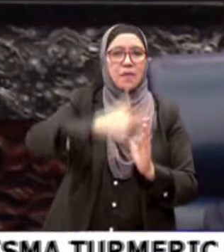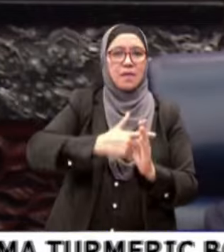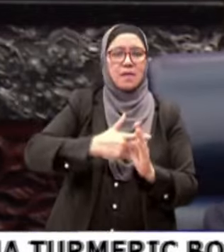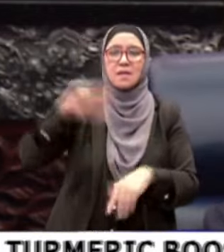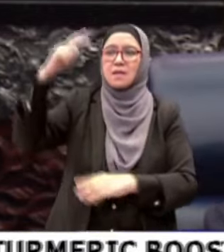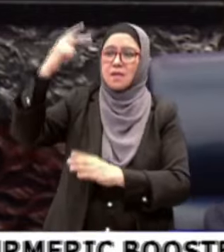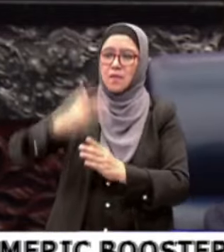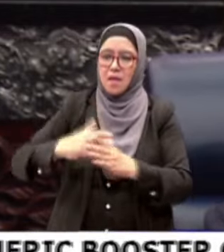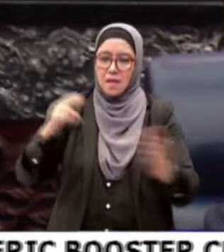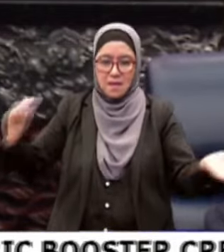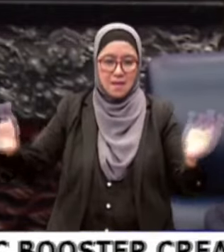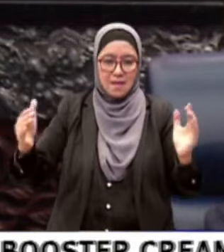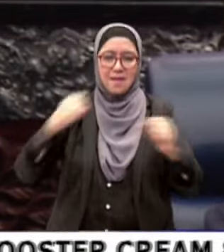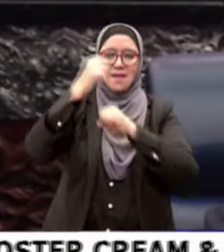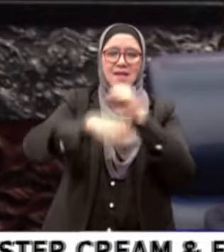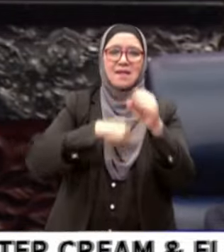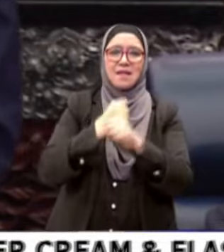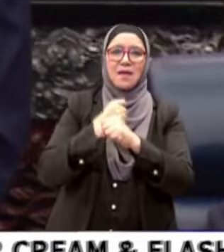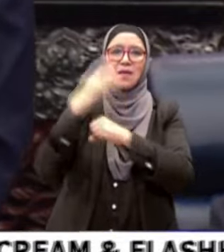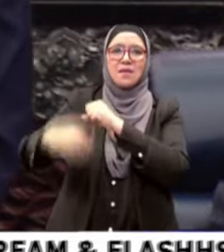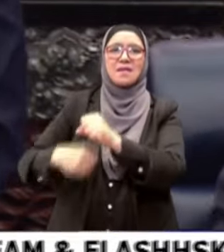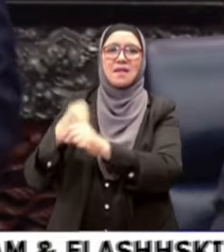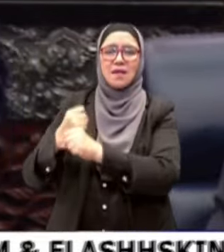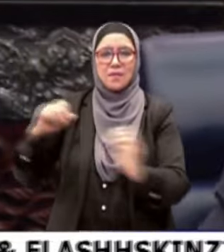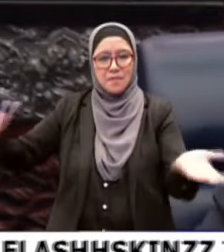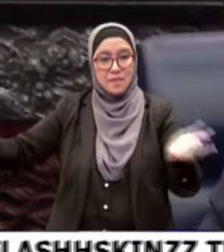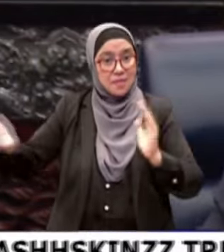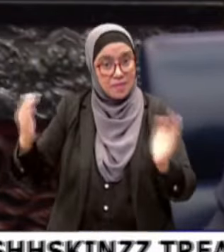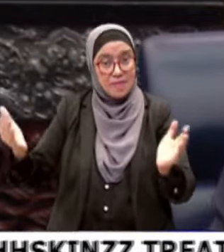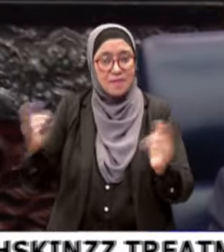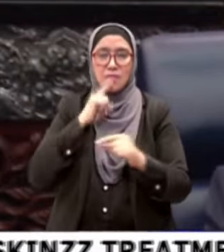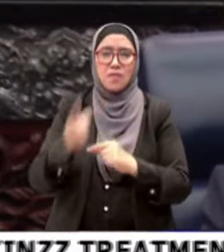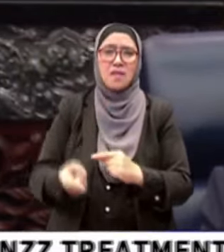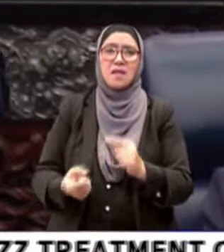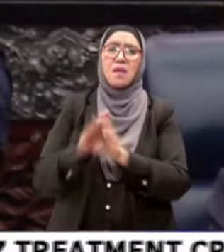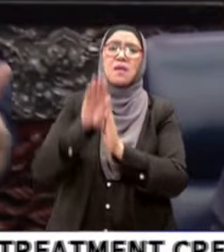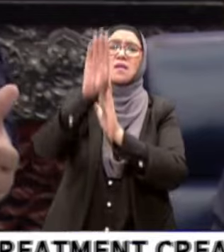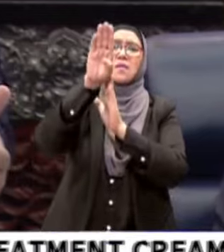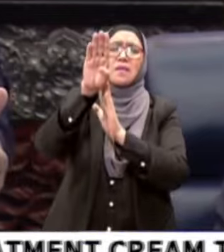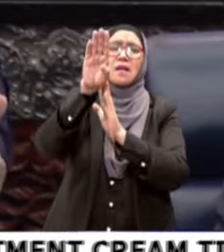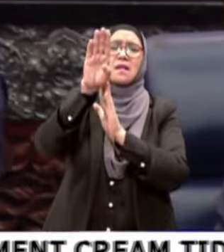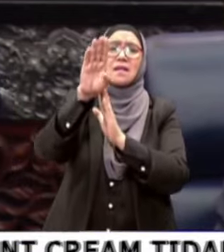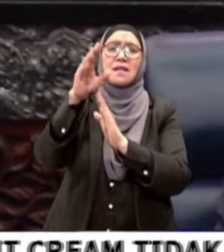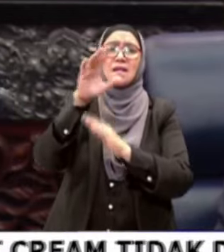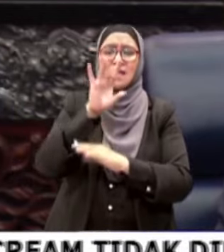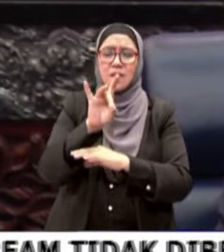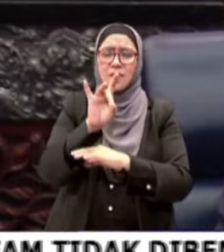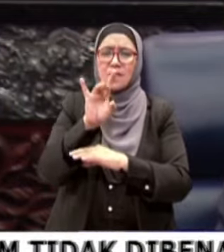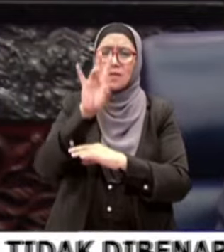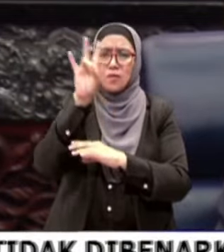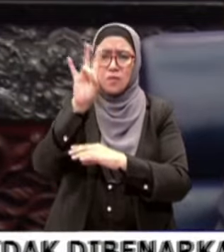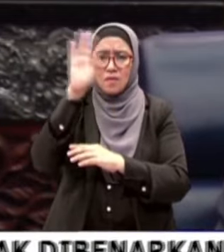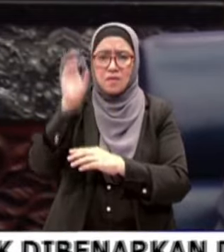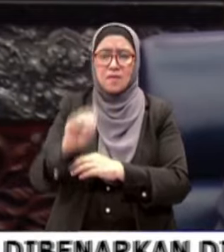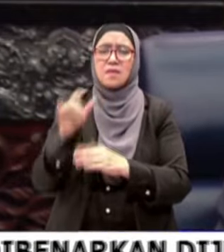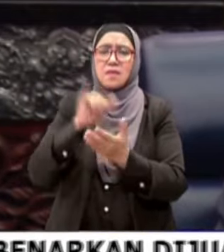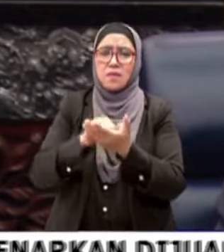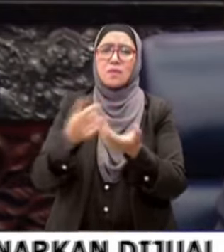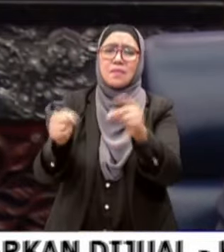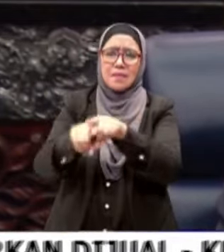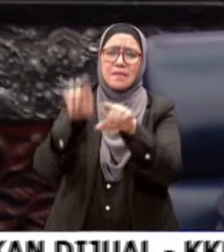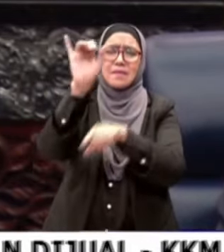memang pertumbuhan 8 kepulauan 700 itu berlaku tetapi seperti yang saya sebut asas pertumbuhan